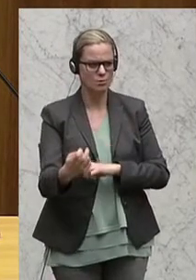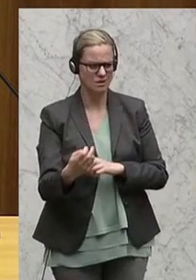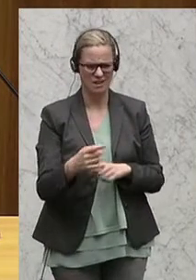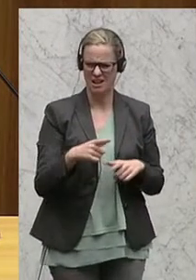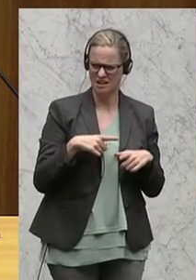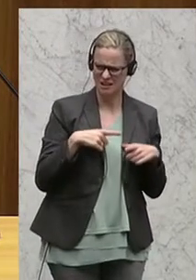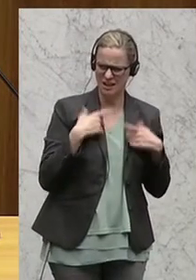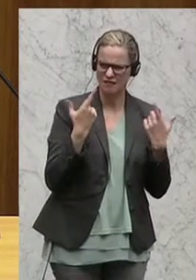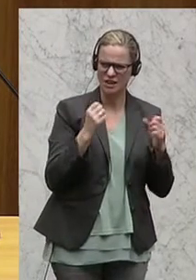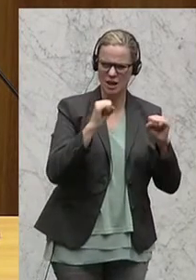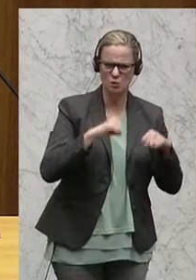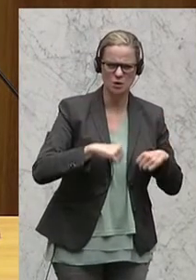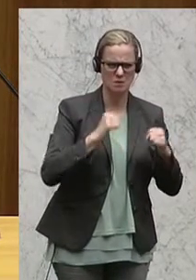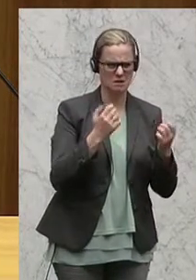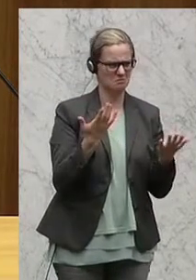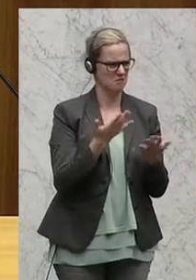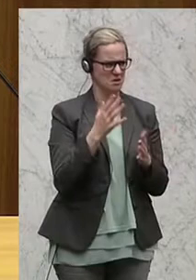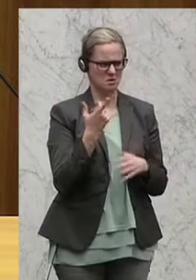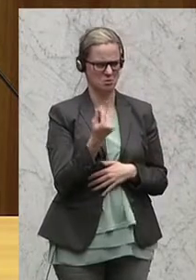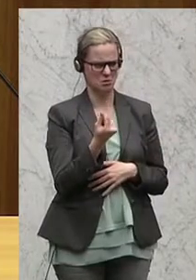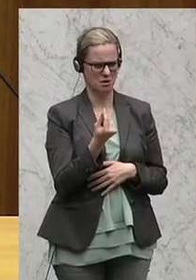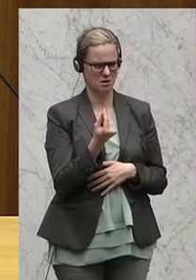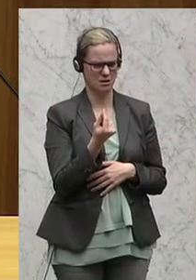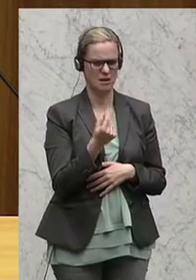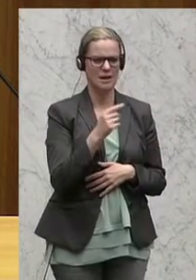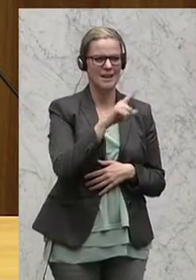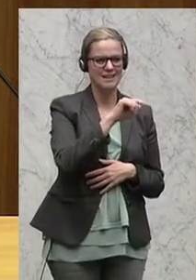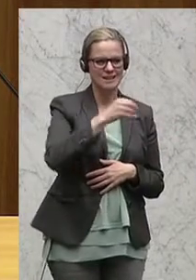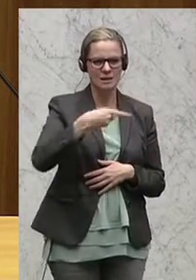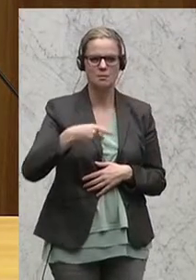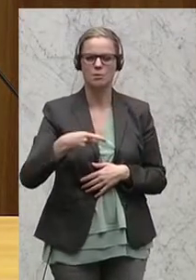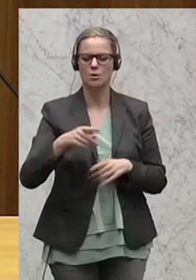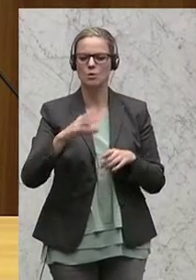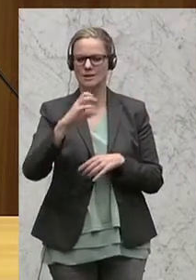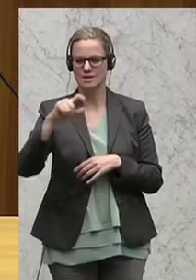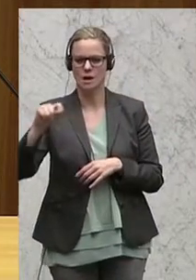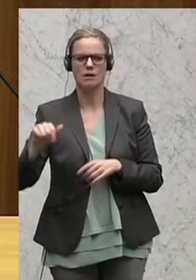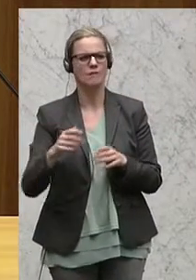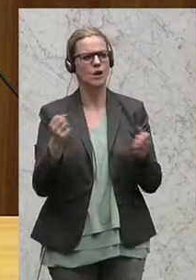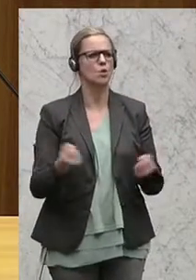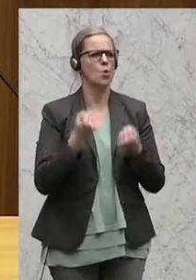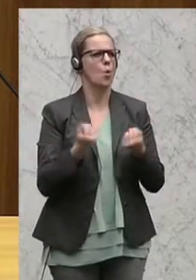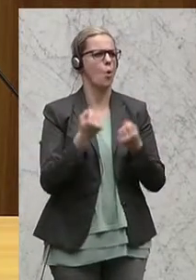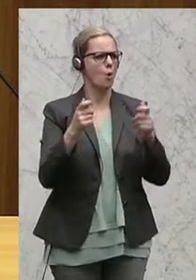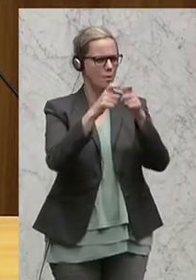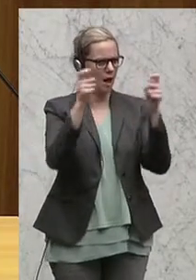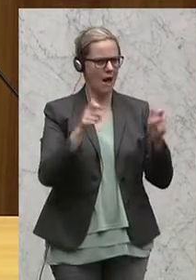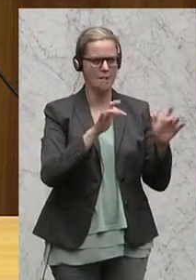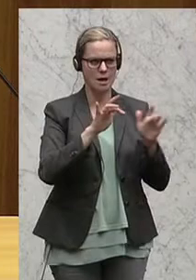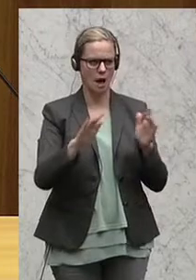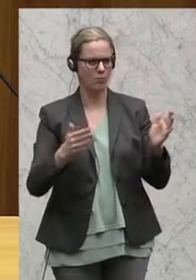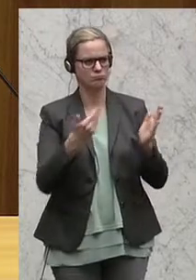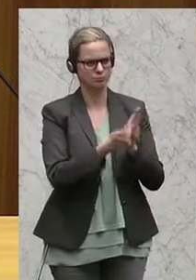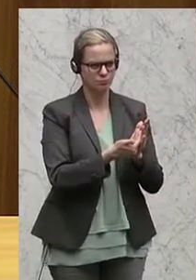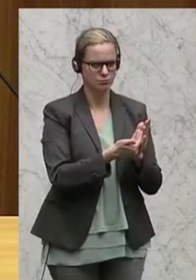Living Agreement? Das heißt, dass TTIP und CETA nur den groben Rahmen vorgibt und innerhalb